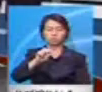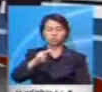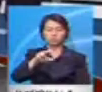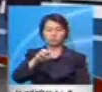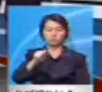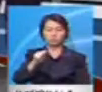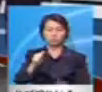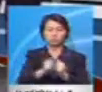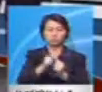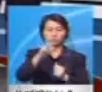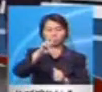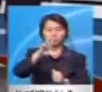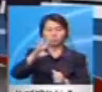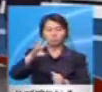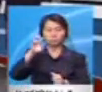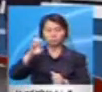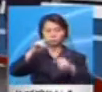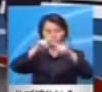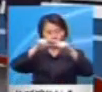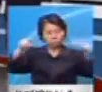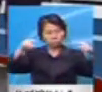hatus palang